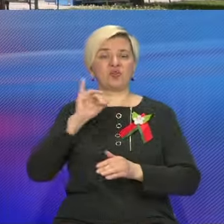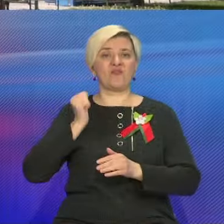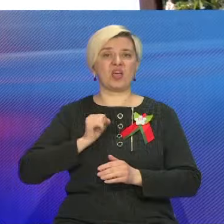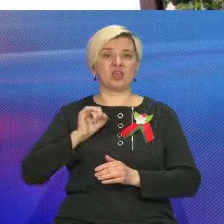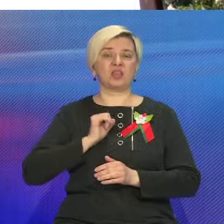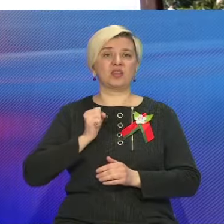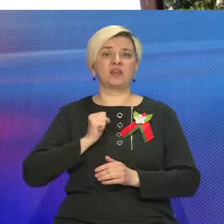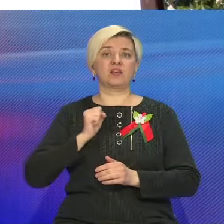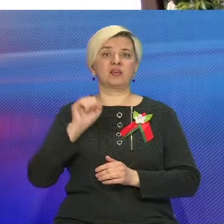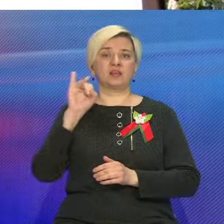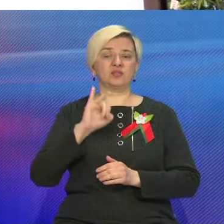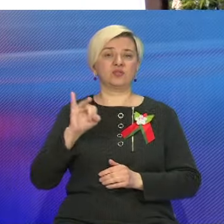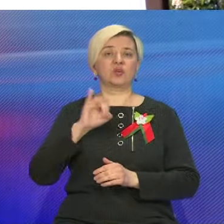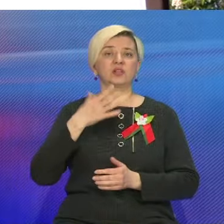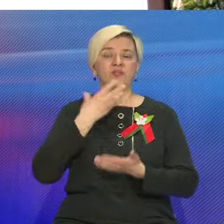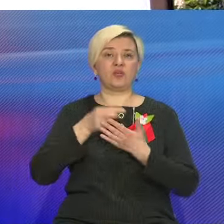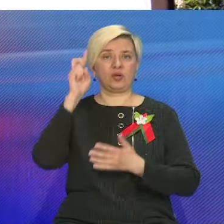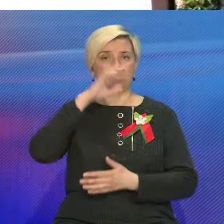сваёй краіны.